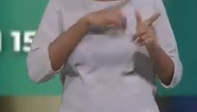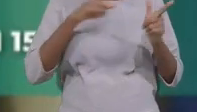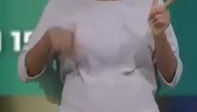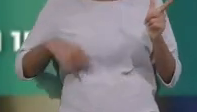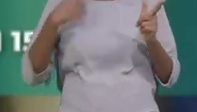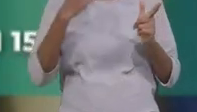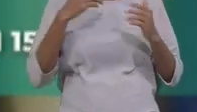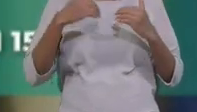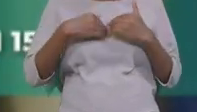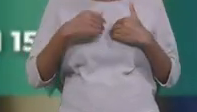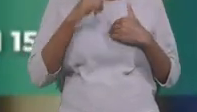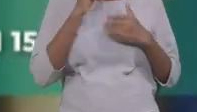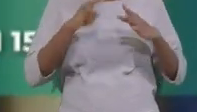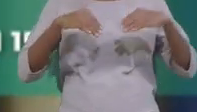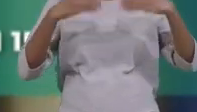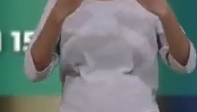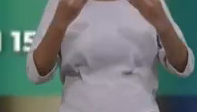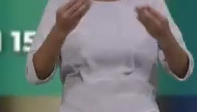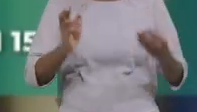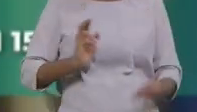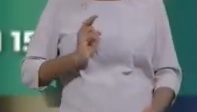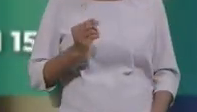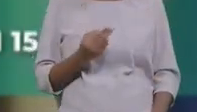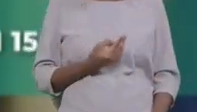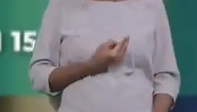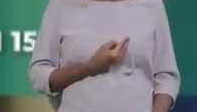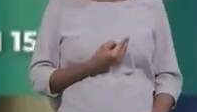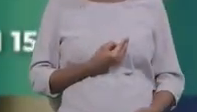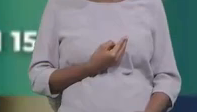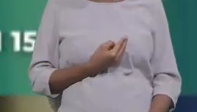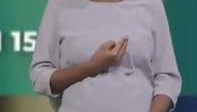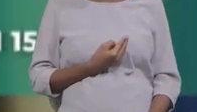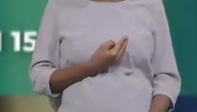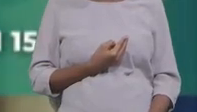Psaume 124, verset 6.